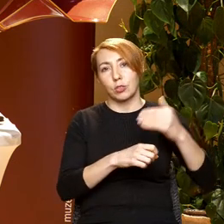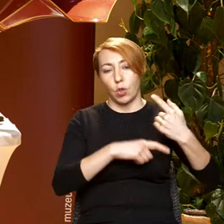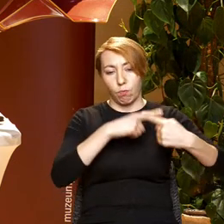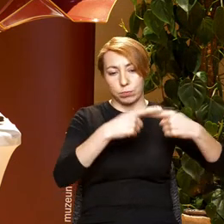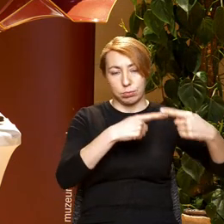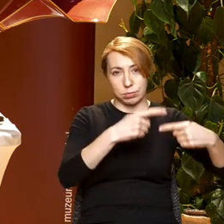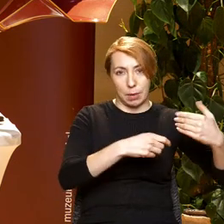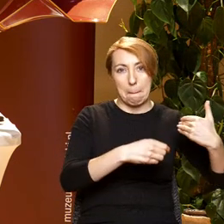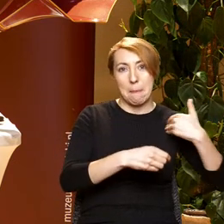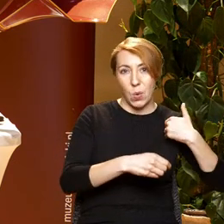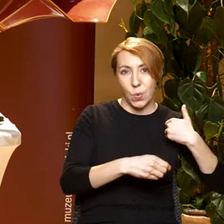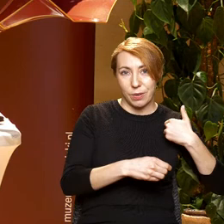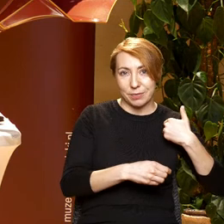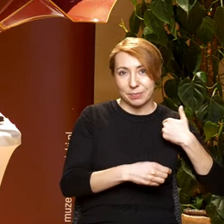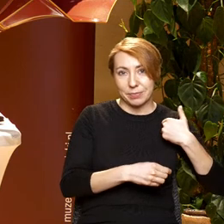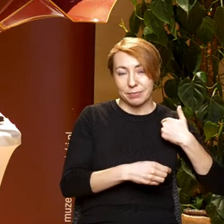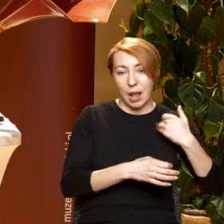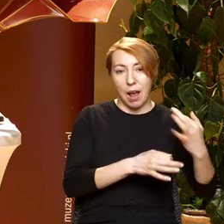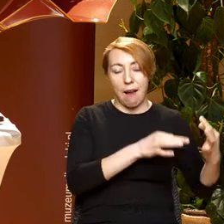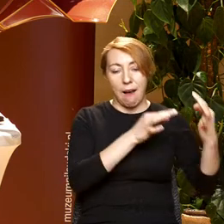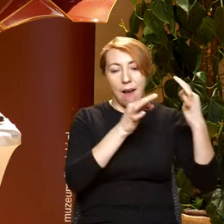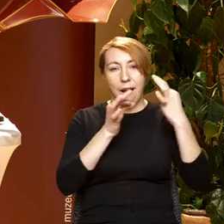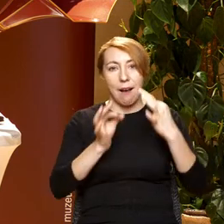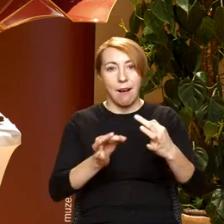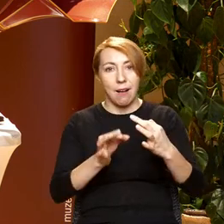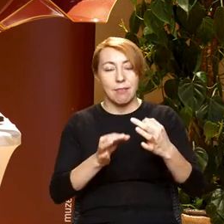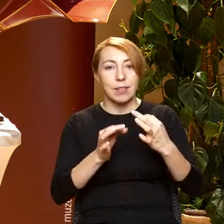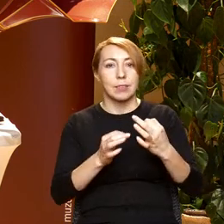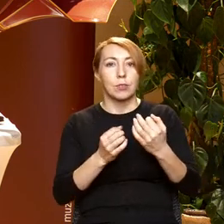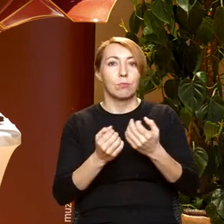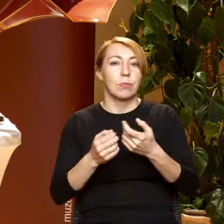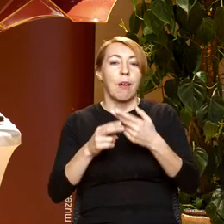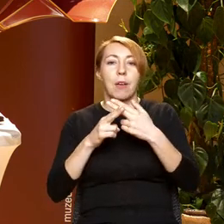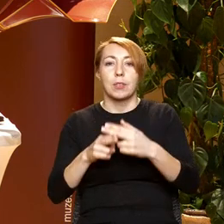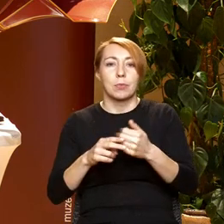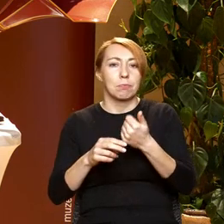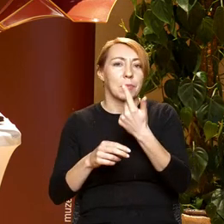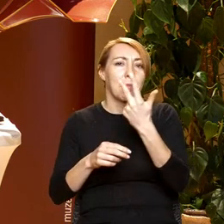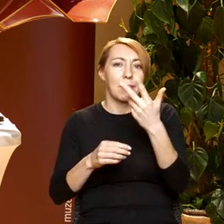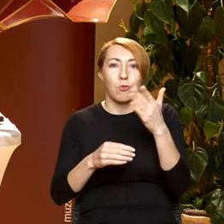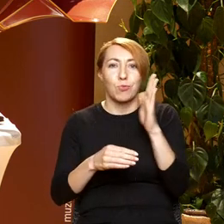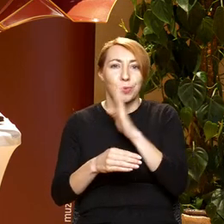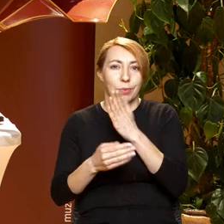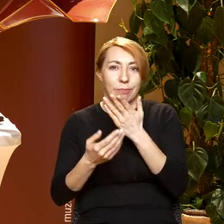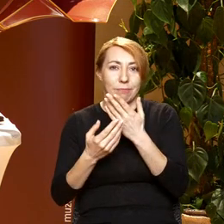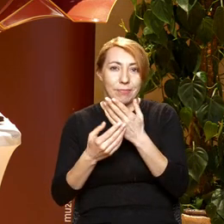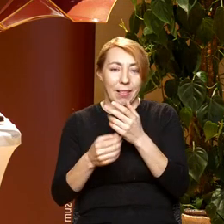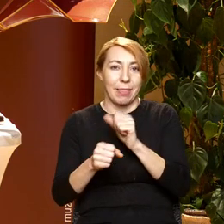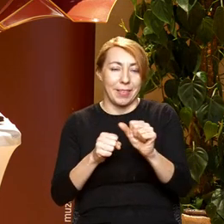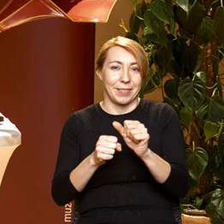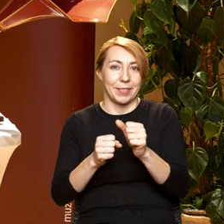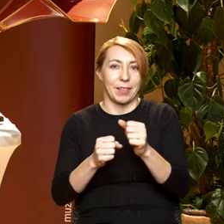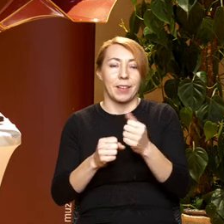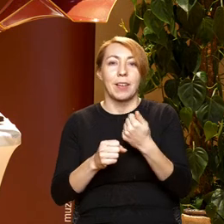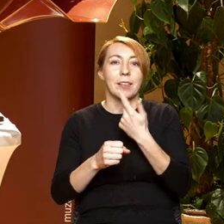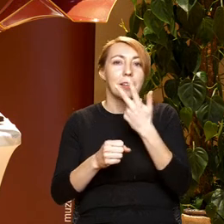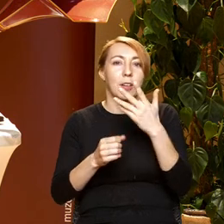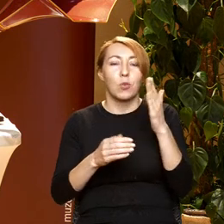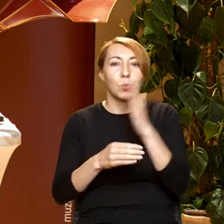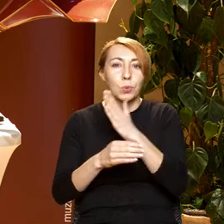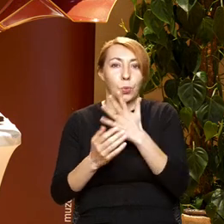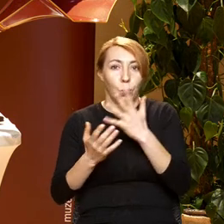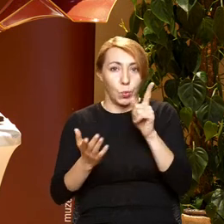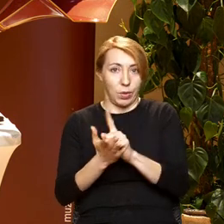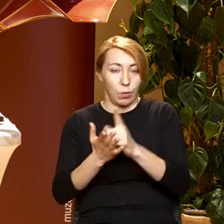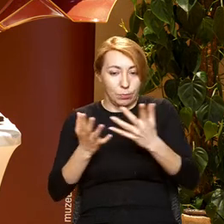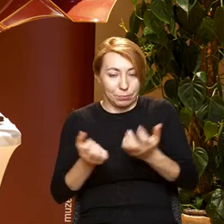cylindrów i do dnia dzisiejszego przetrwały dosłownie pojedyncze sztuki i dosłownie pojedyncze sztuki zostały odtworzone.